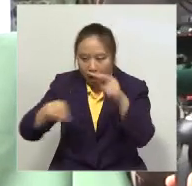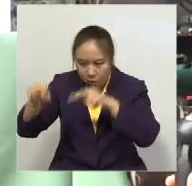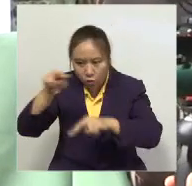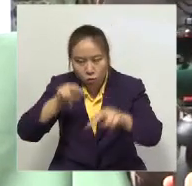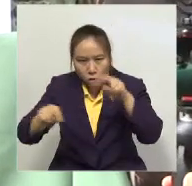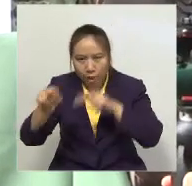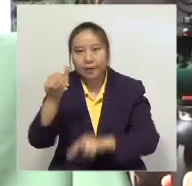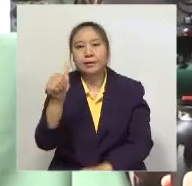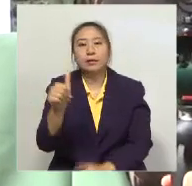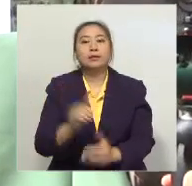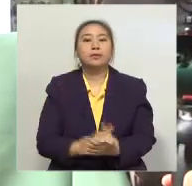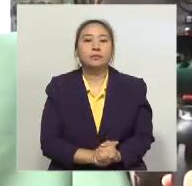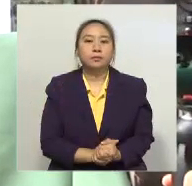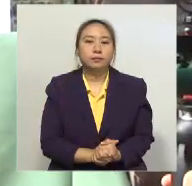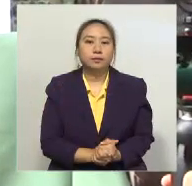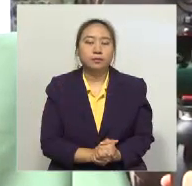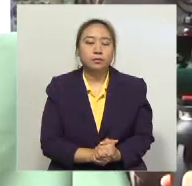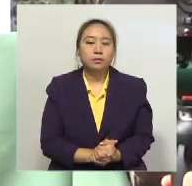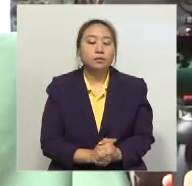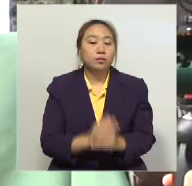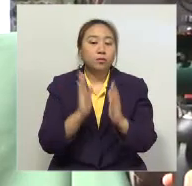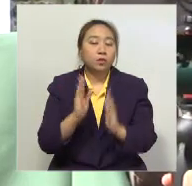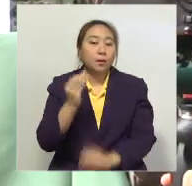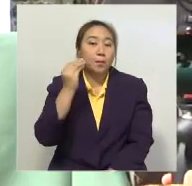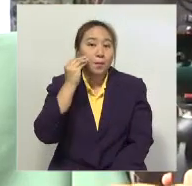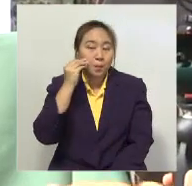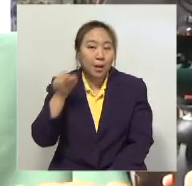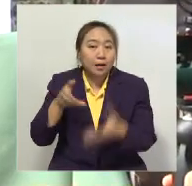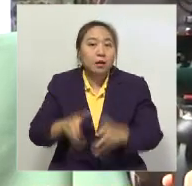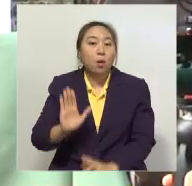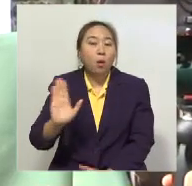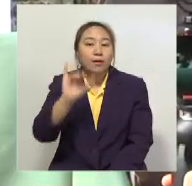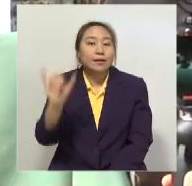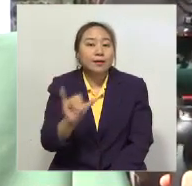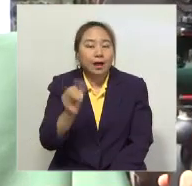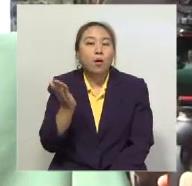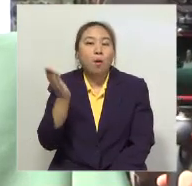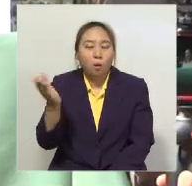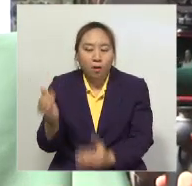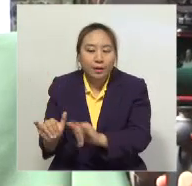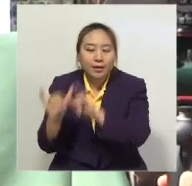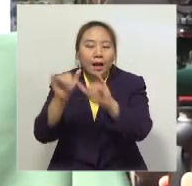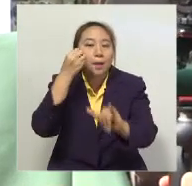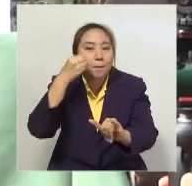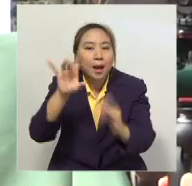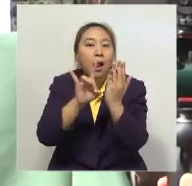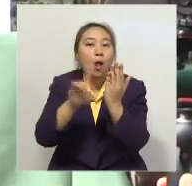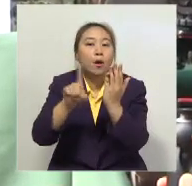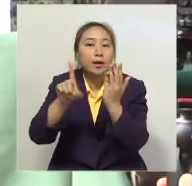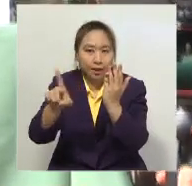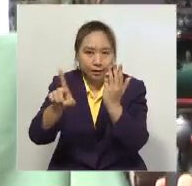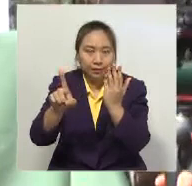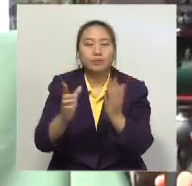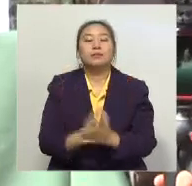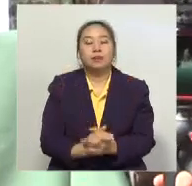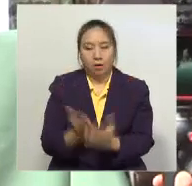แล้วก็ในส่วนของภูมิลำเนานะครับทางญาติขอไปประกอบพิธีที่จังหวัดร้อยเอ็ดซึ่งก็จะดำเนินตามความ